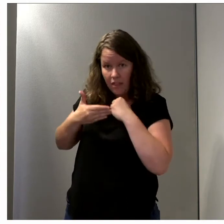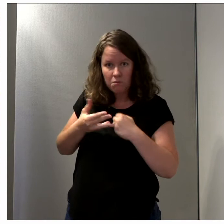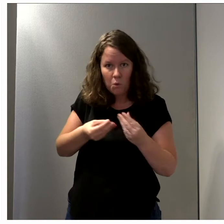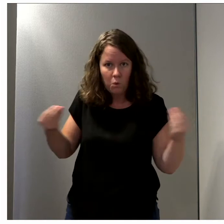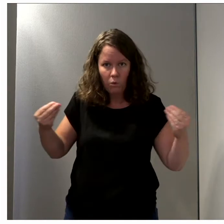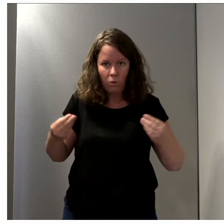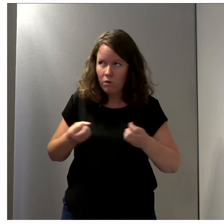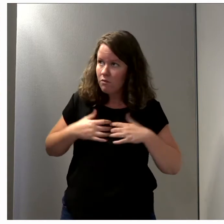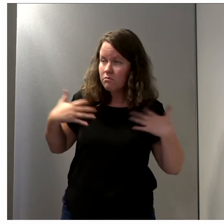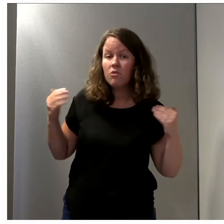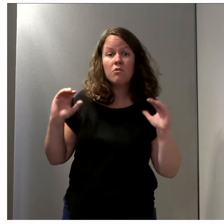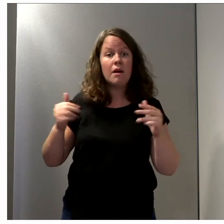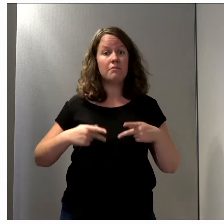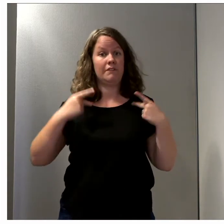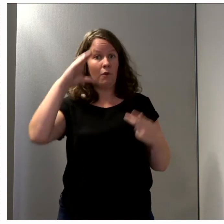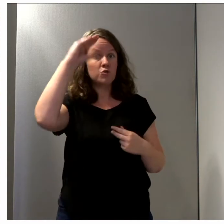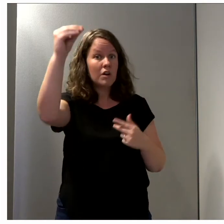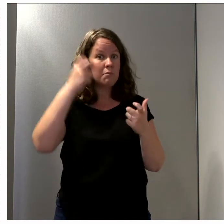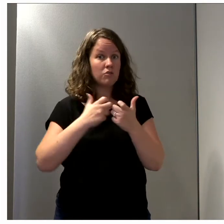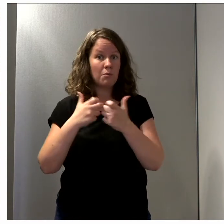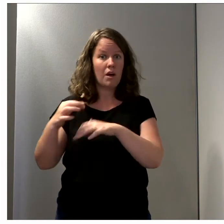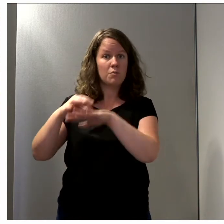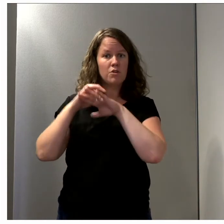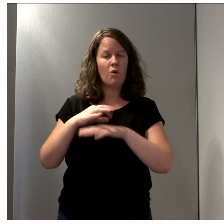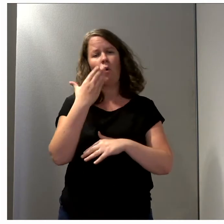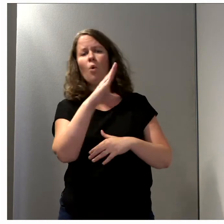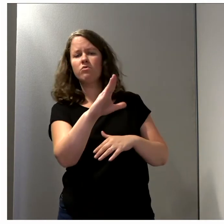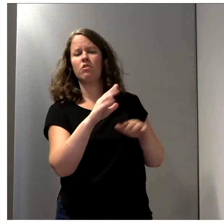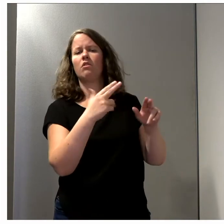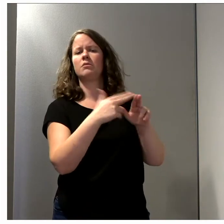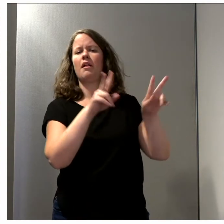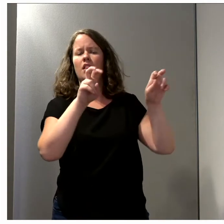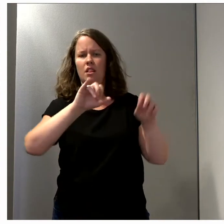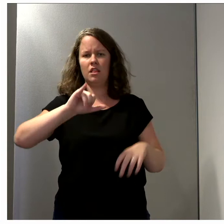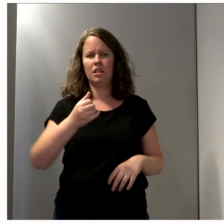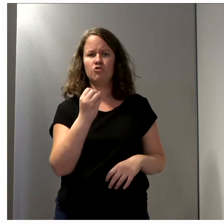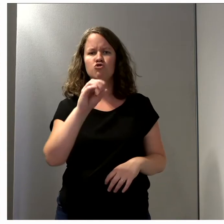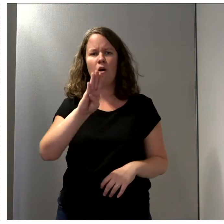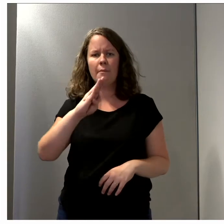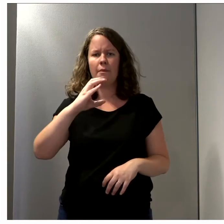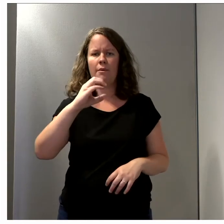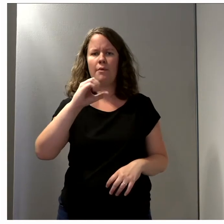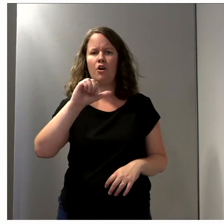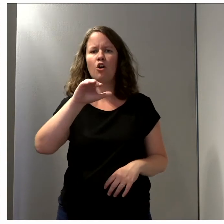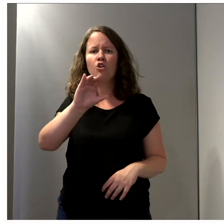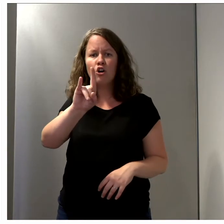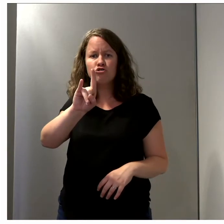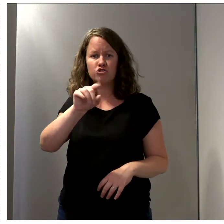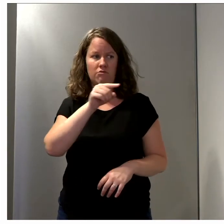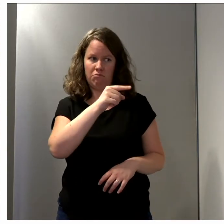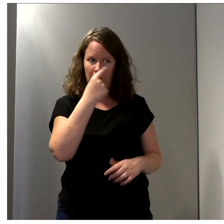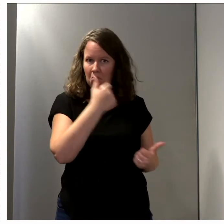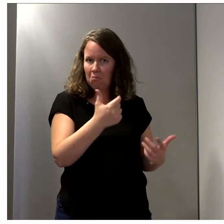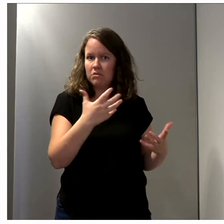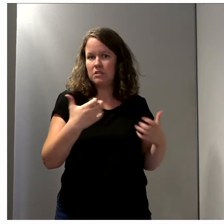et même au niveau professionnel notre accompagnement que j'ai job coach emploi accompagné et tout ça maintenant c'est vraiment